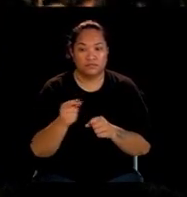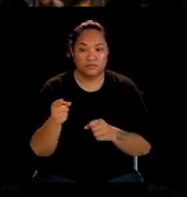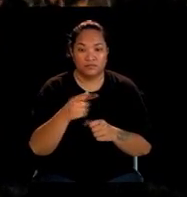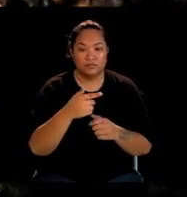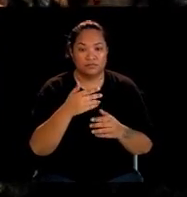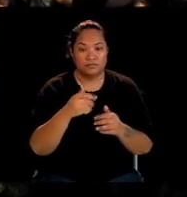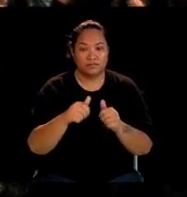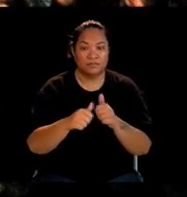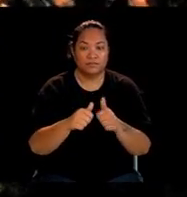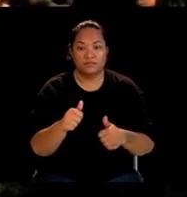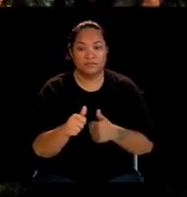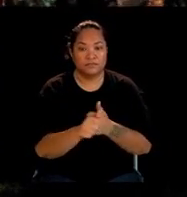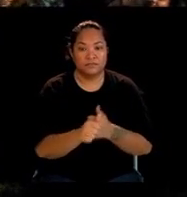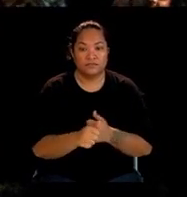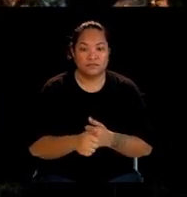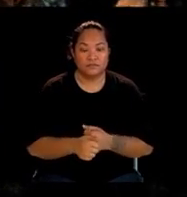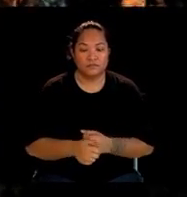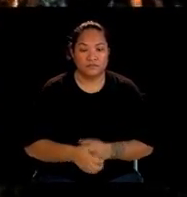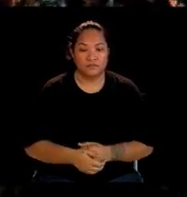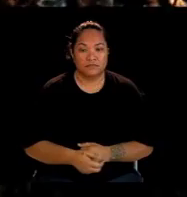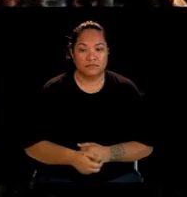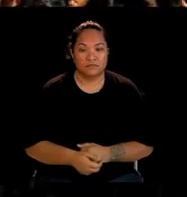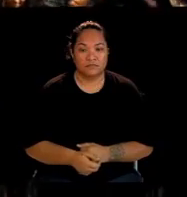ipinelun niha.